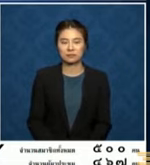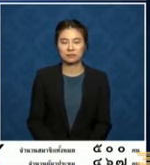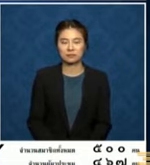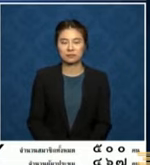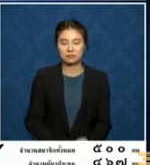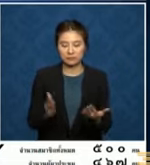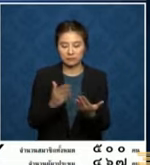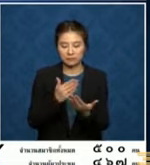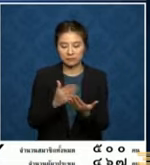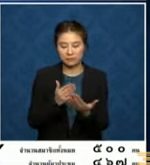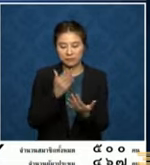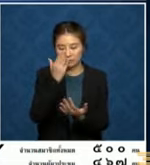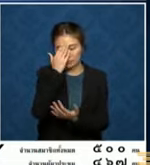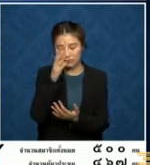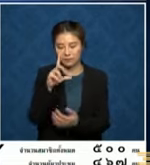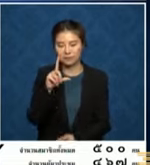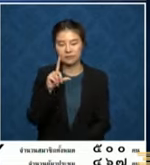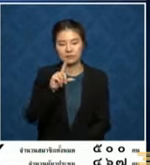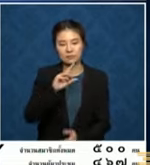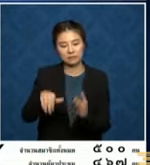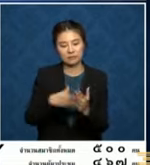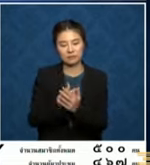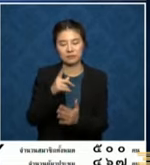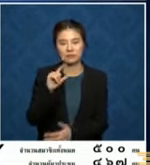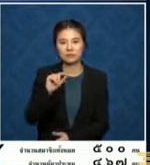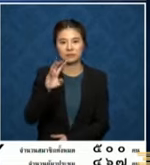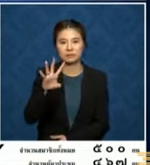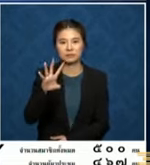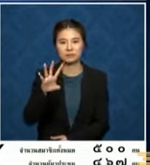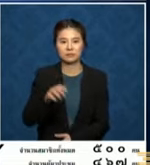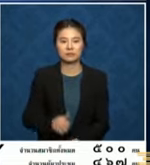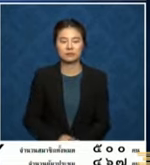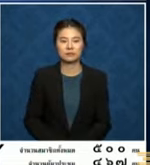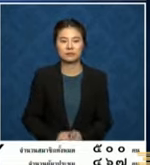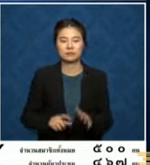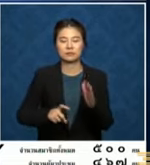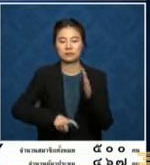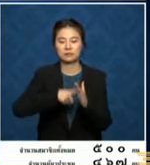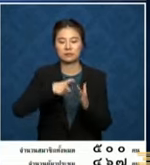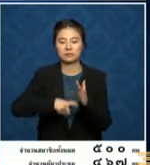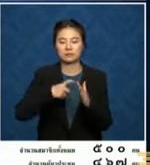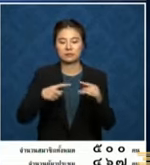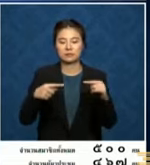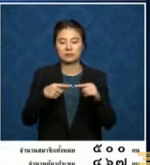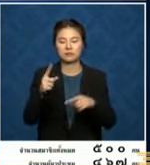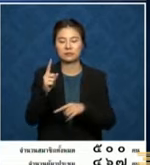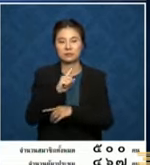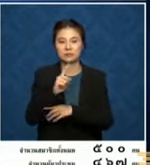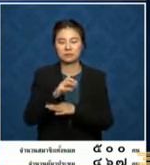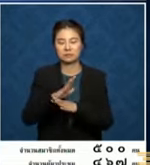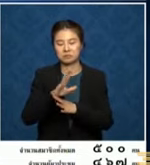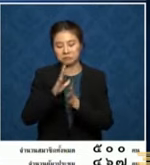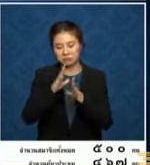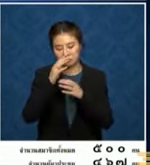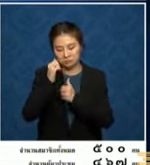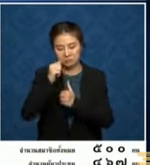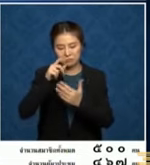24 แผ่นนะครับทีนี้เหตุผลที่ผมยังติดตามเรื่องพวกนี้เนื่องจากว่